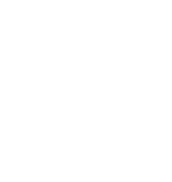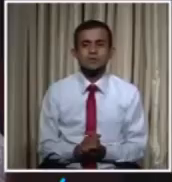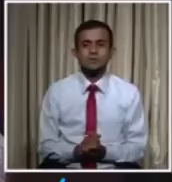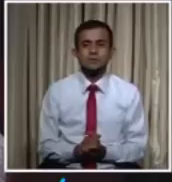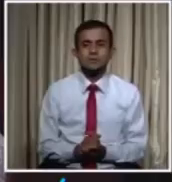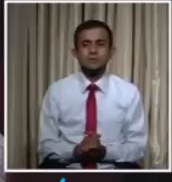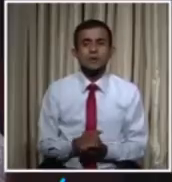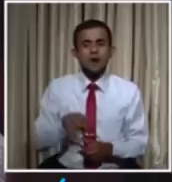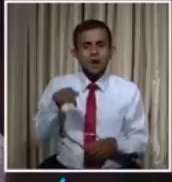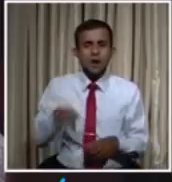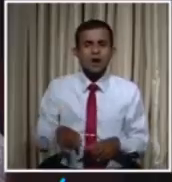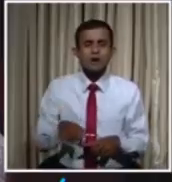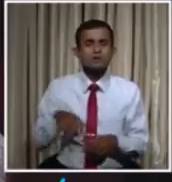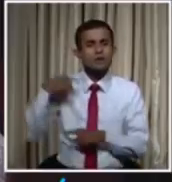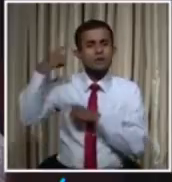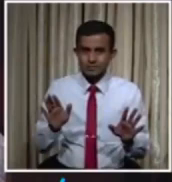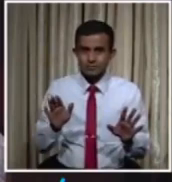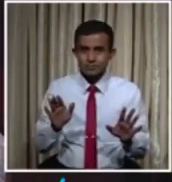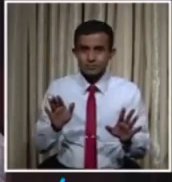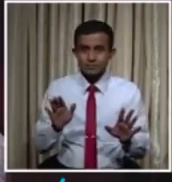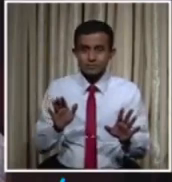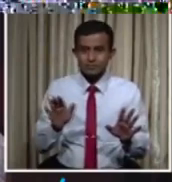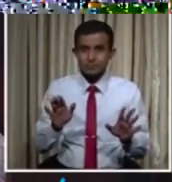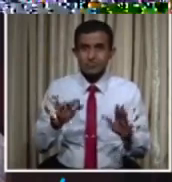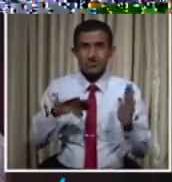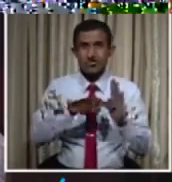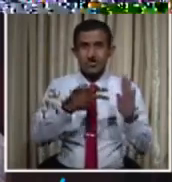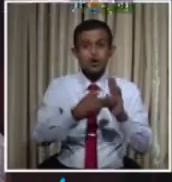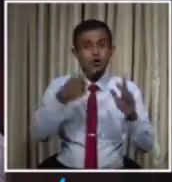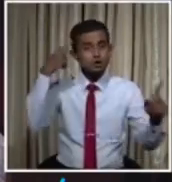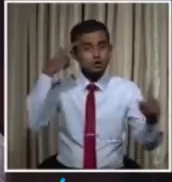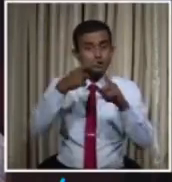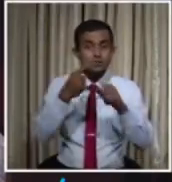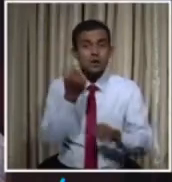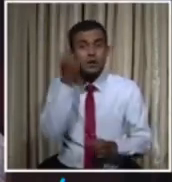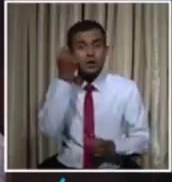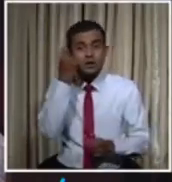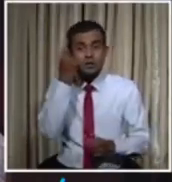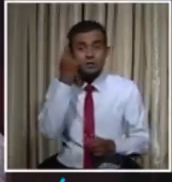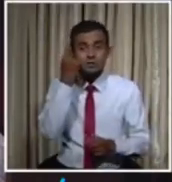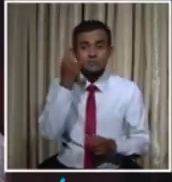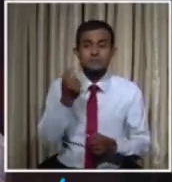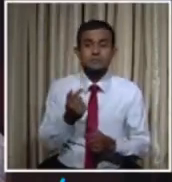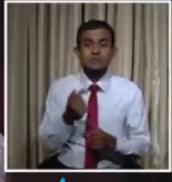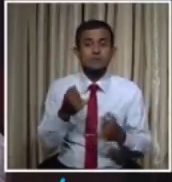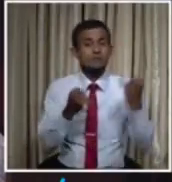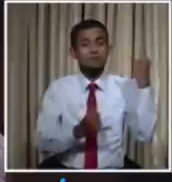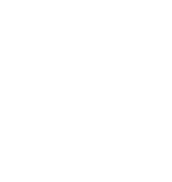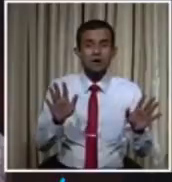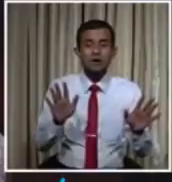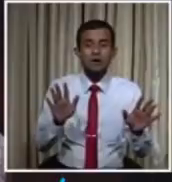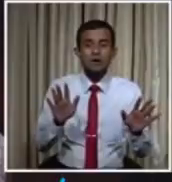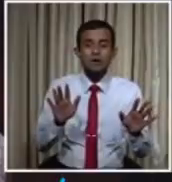මොහොතක අද සම්ප්‍රදායෙන් බැහැරව ගිහිල්ලා අයවැය පිළිබඳව තිබෙන යෝජනා විවේචනය කරන